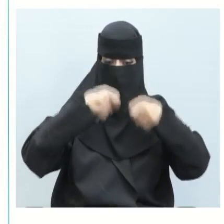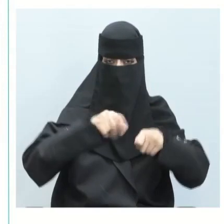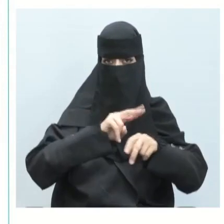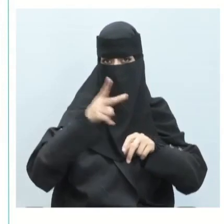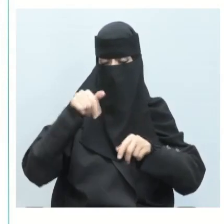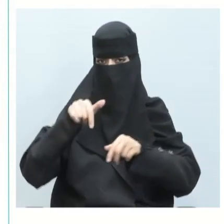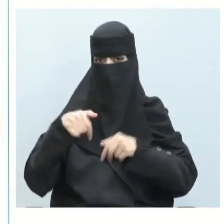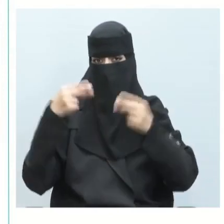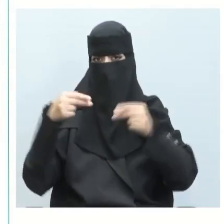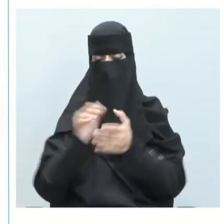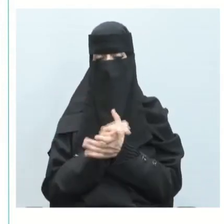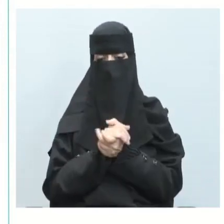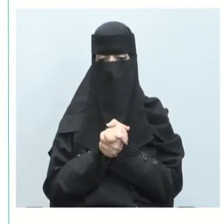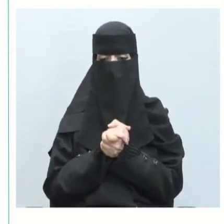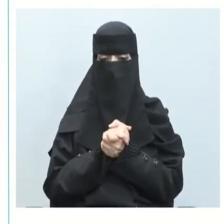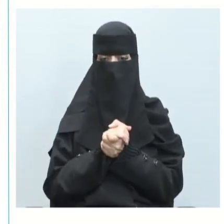مختلفه في الفعاليه